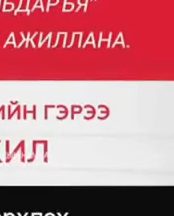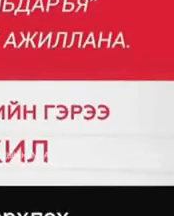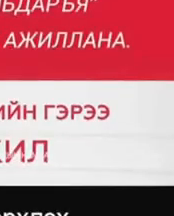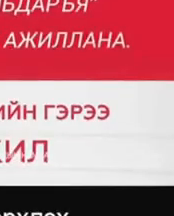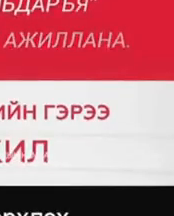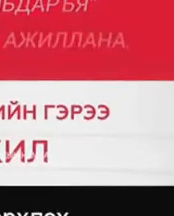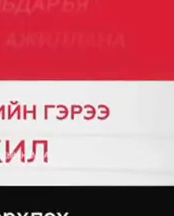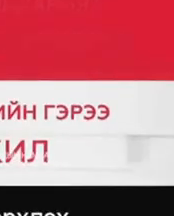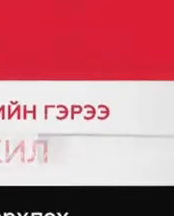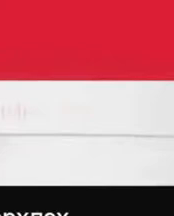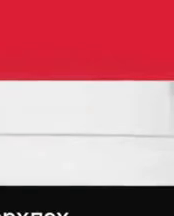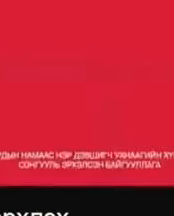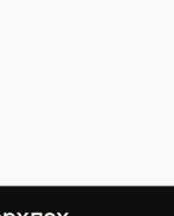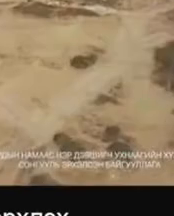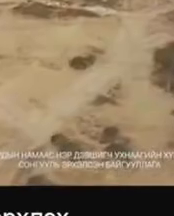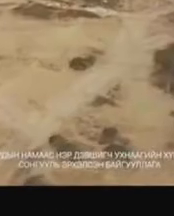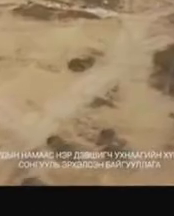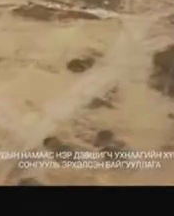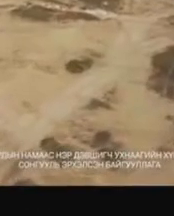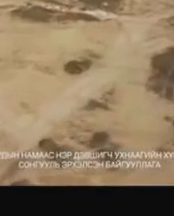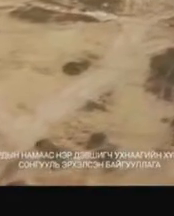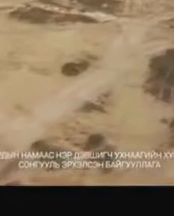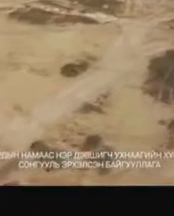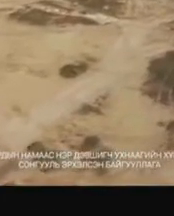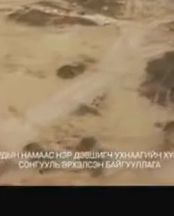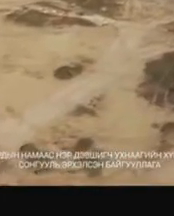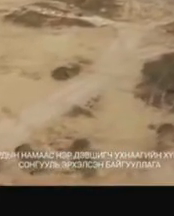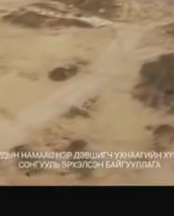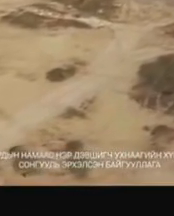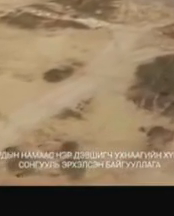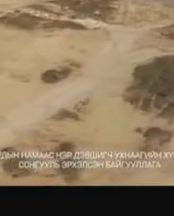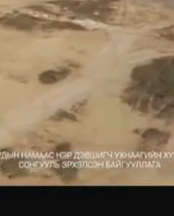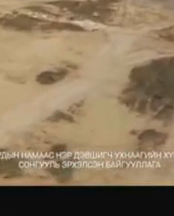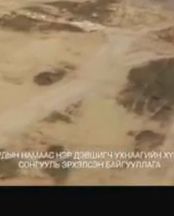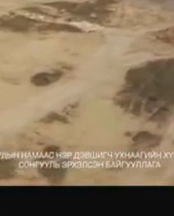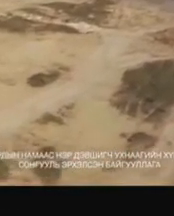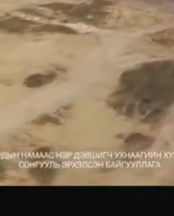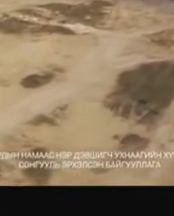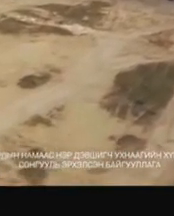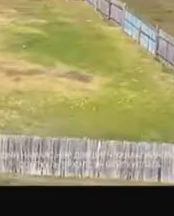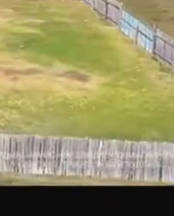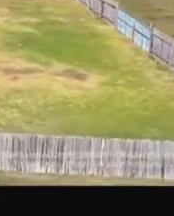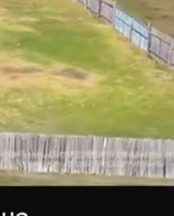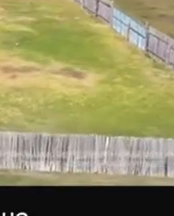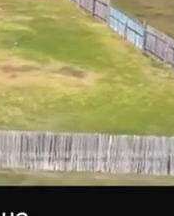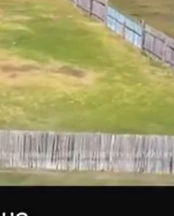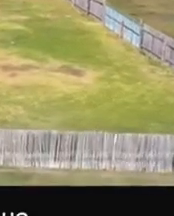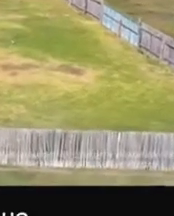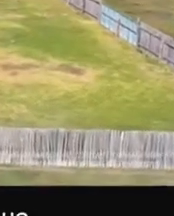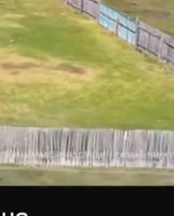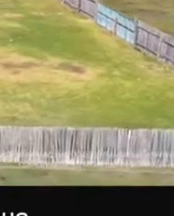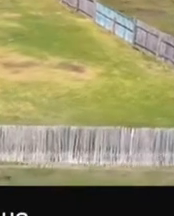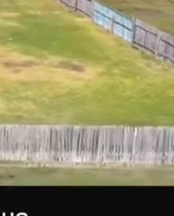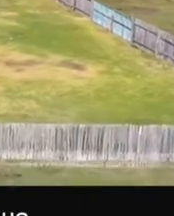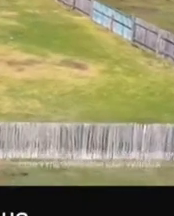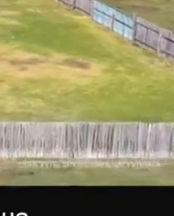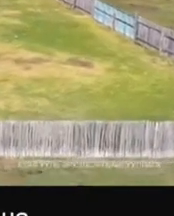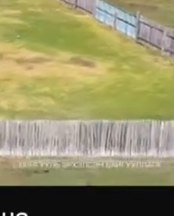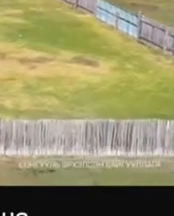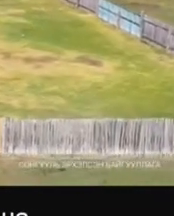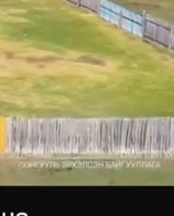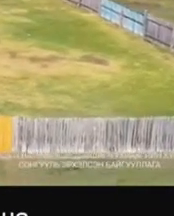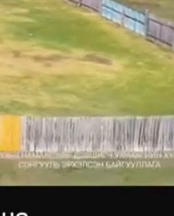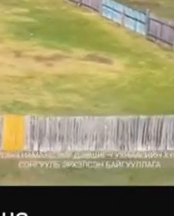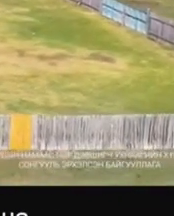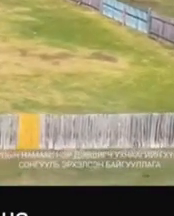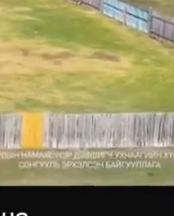бодлогоор дэмжиж, хөдөлмөрлөх, бизнес эрхлэх, аяа тухтай амьдрах бүхий л таатай нөхцөлийг бүрдүүлэх нутагтаа сайхан